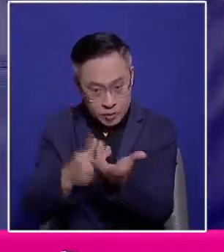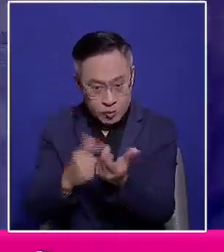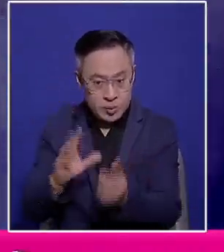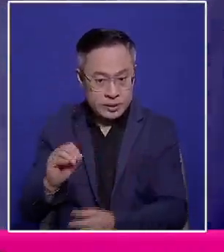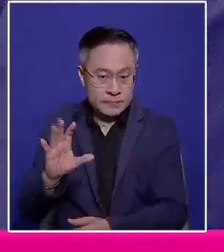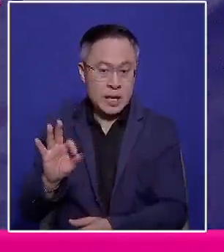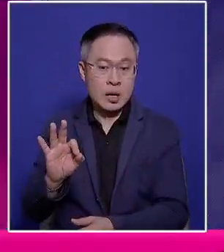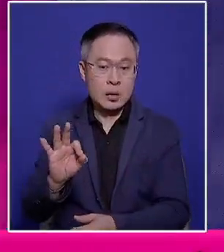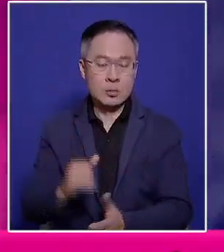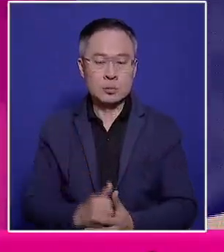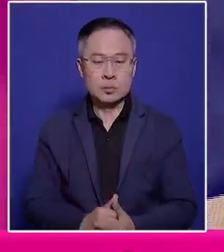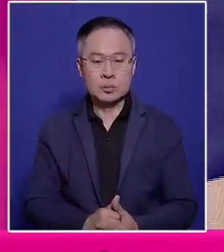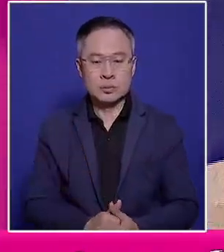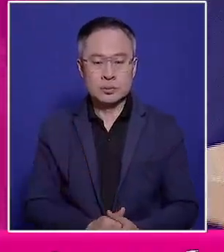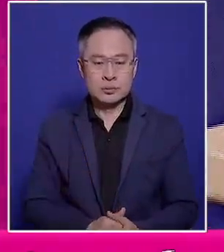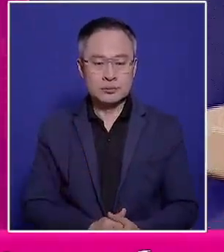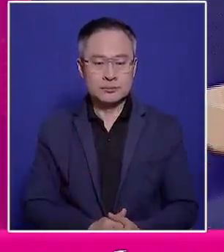ก